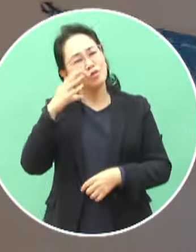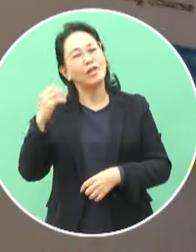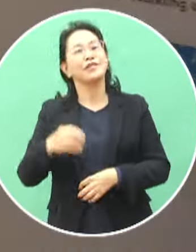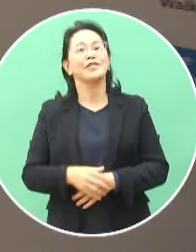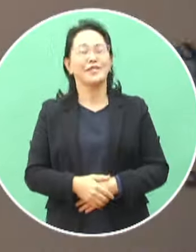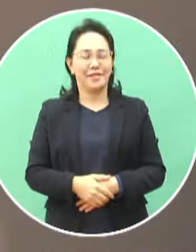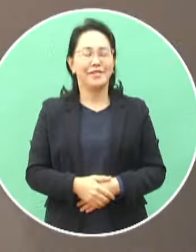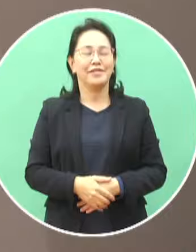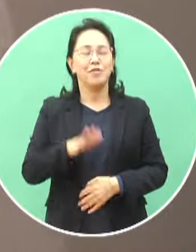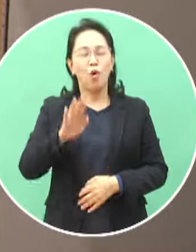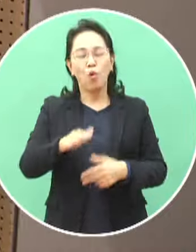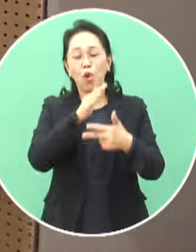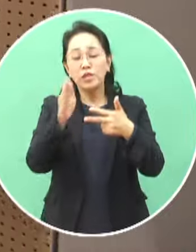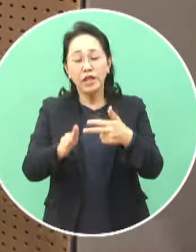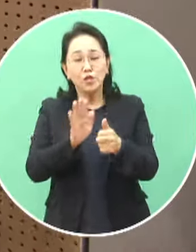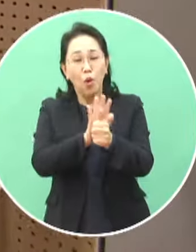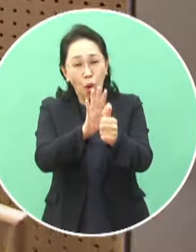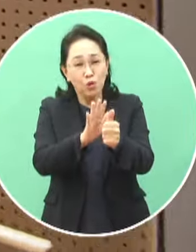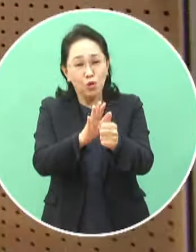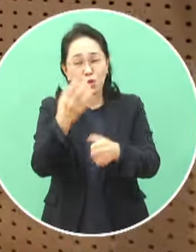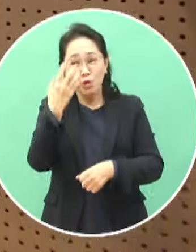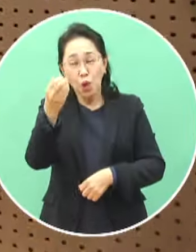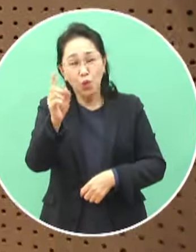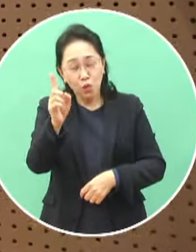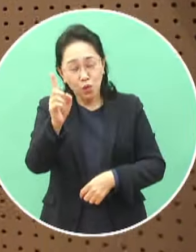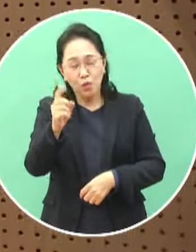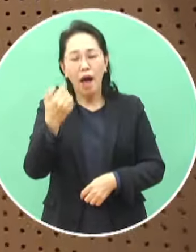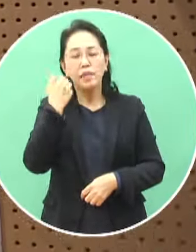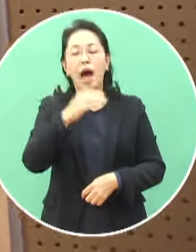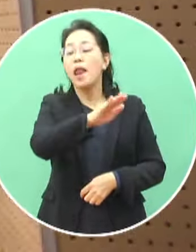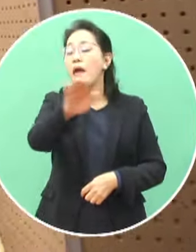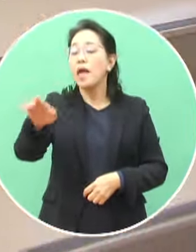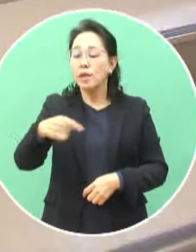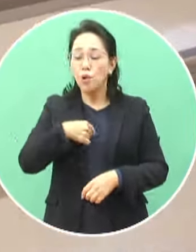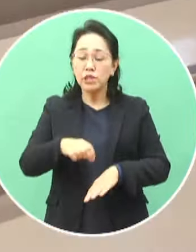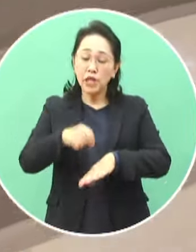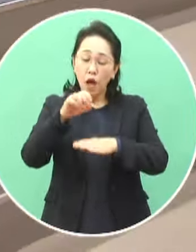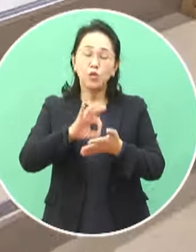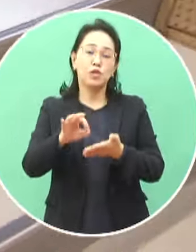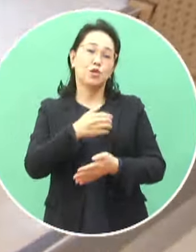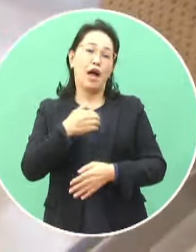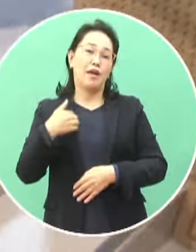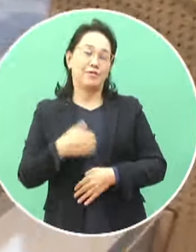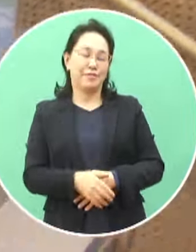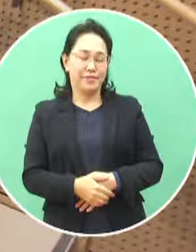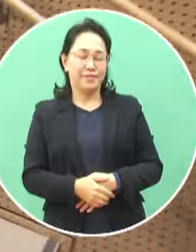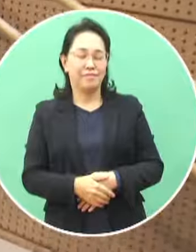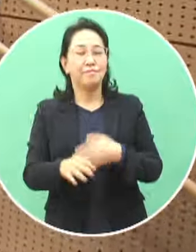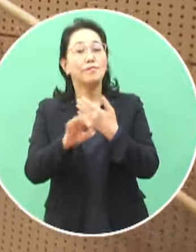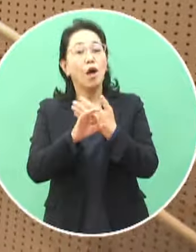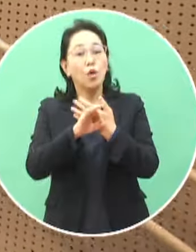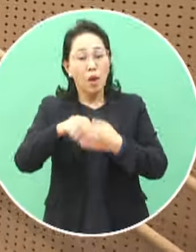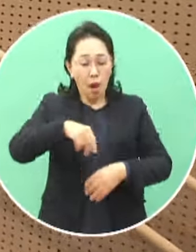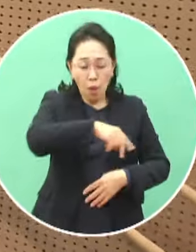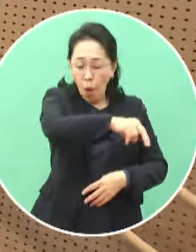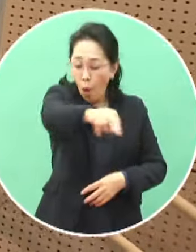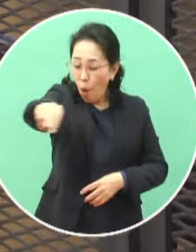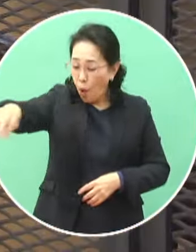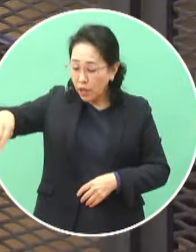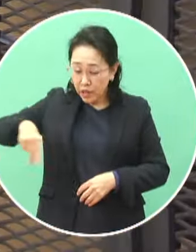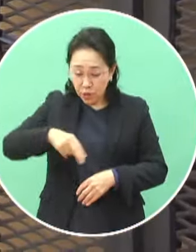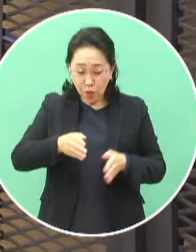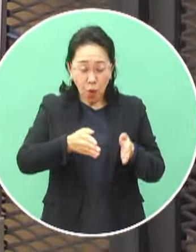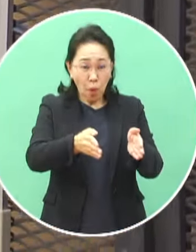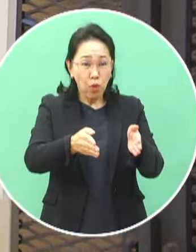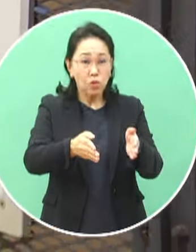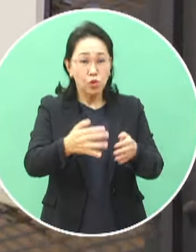施設を推す最大の魅力は誰もが気軽に利用できるところ。例えばウォーキングコースは